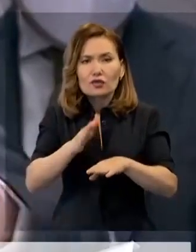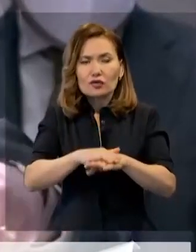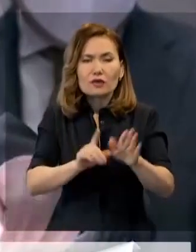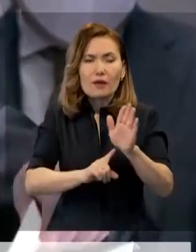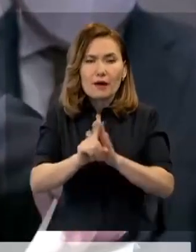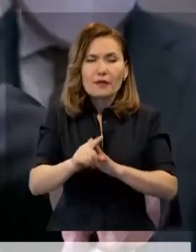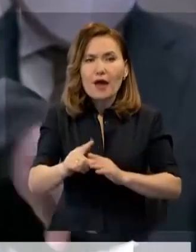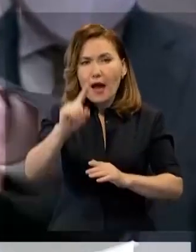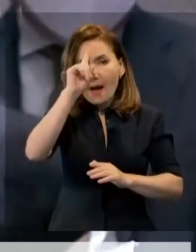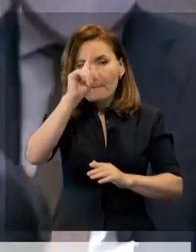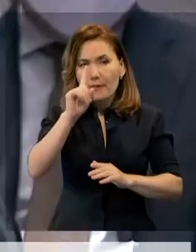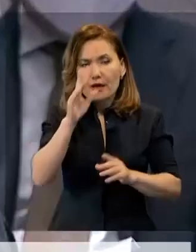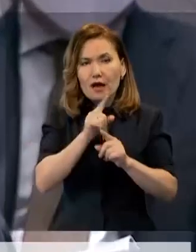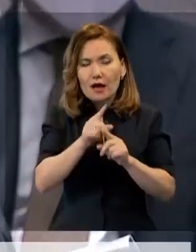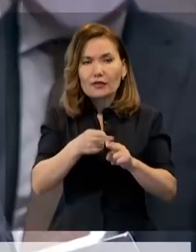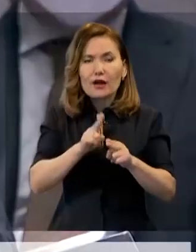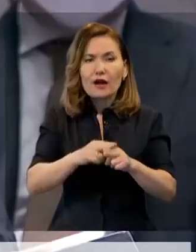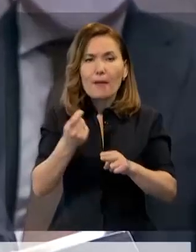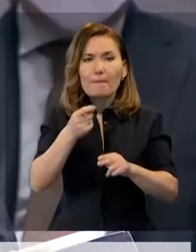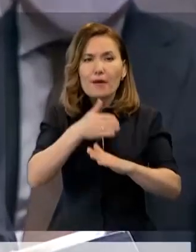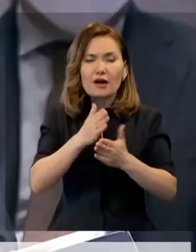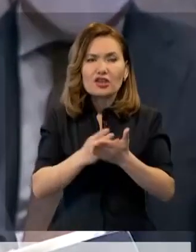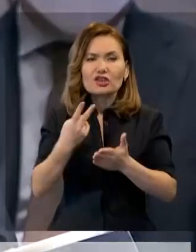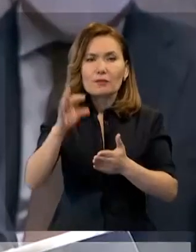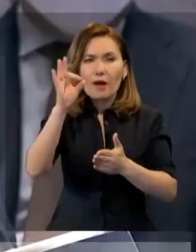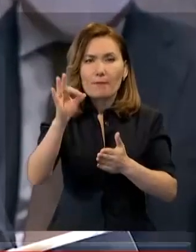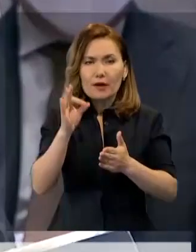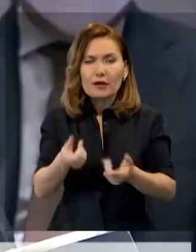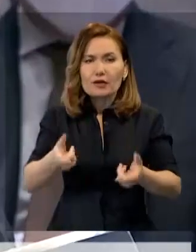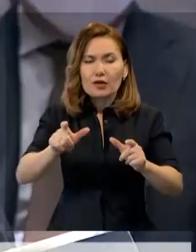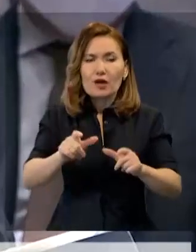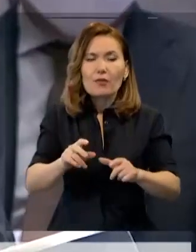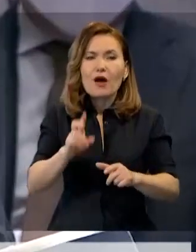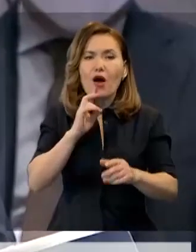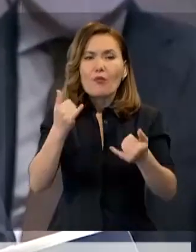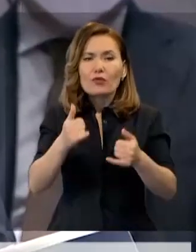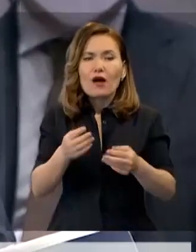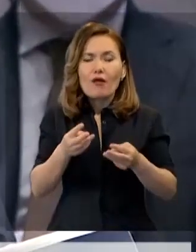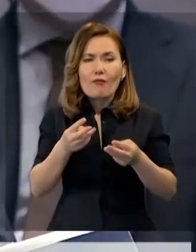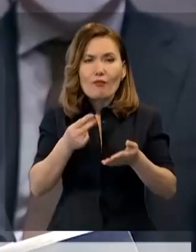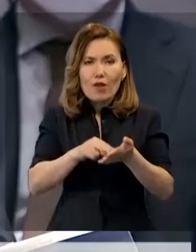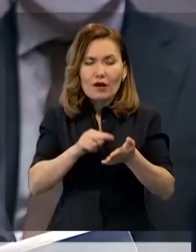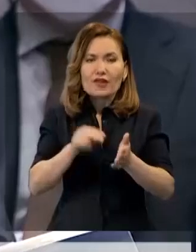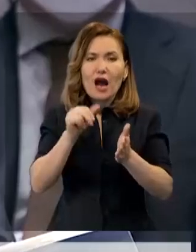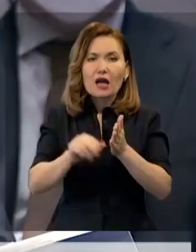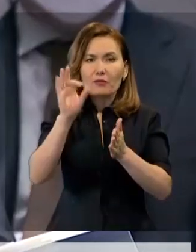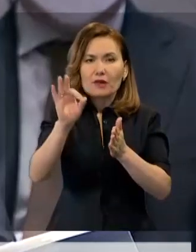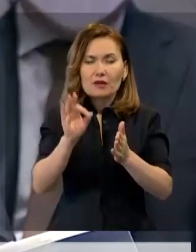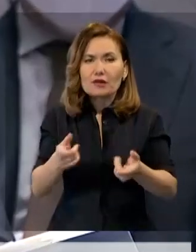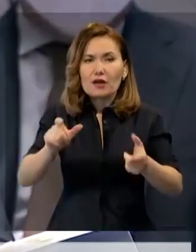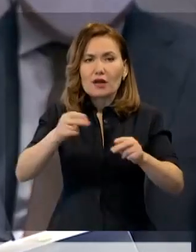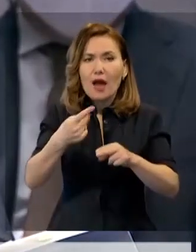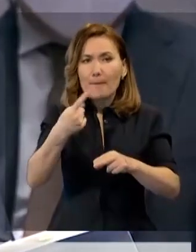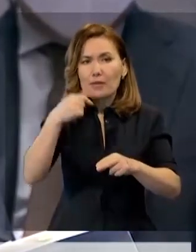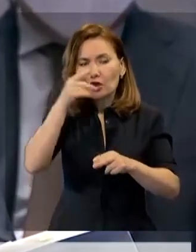айда бидай, жүгері мен арпа құны 20%-ке өсті. Мұнай бағасы да өткен жылмен салыстырғанда 60%-ке жоғары. Бір